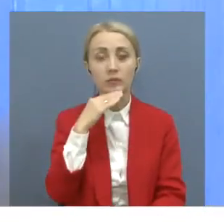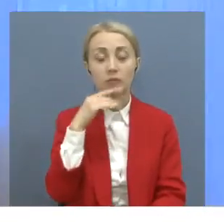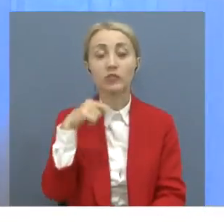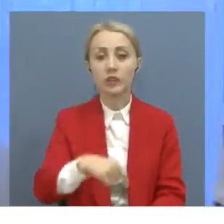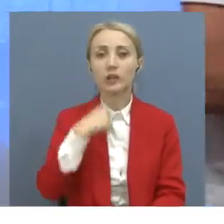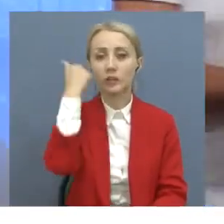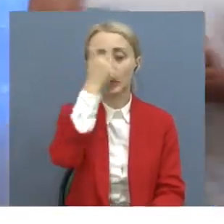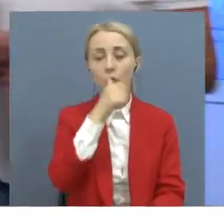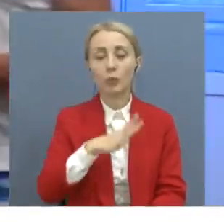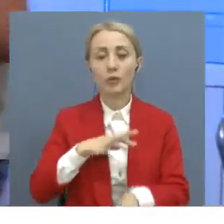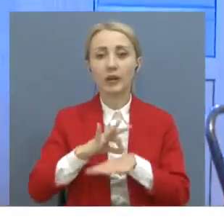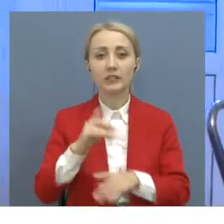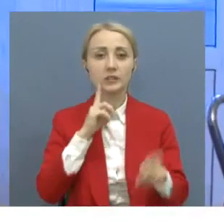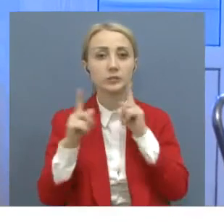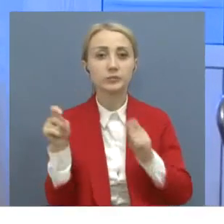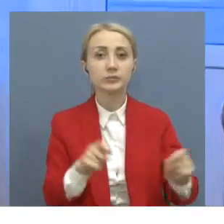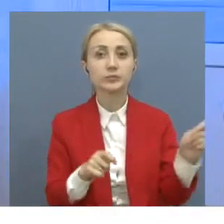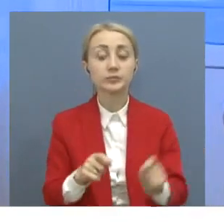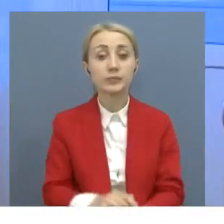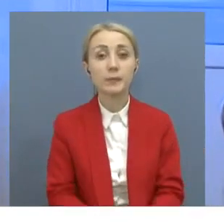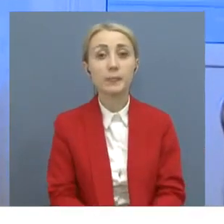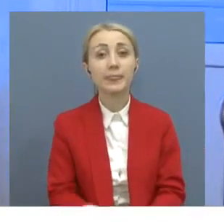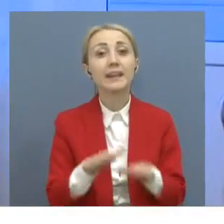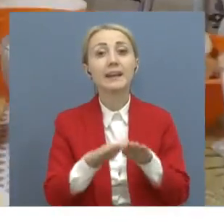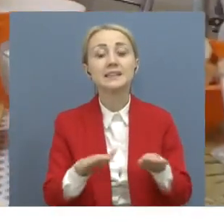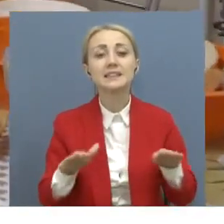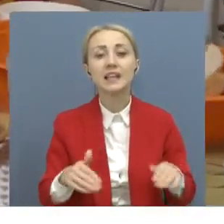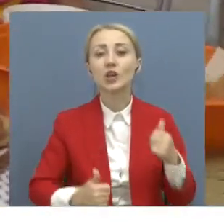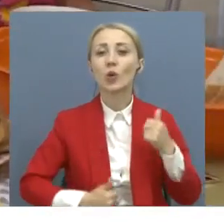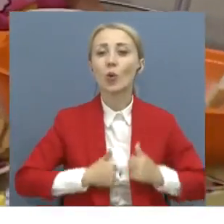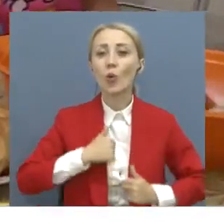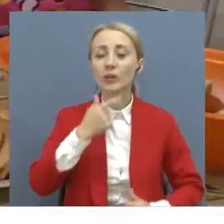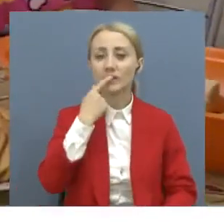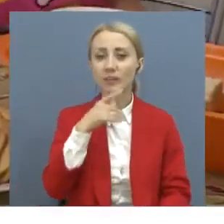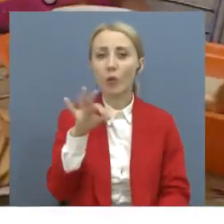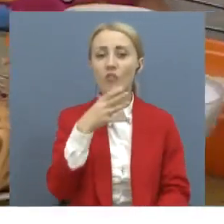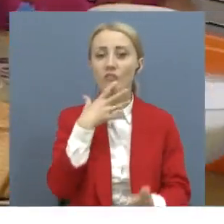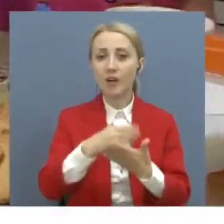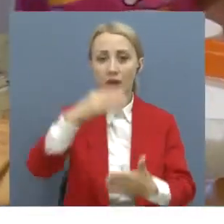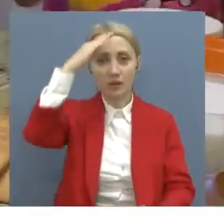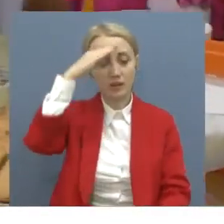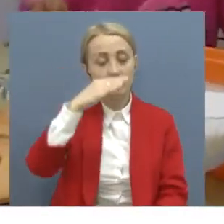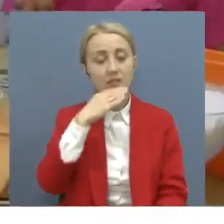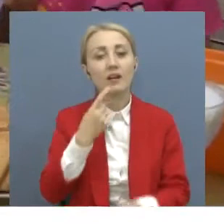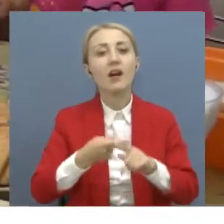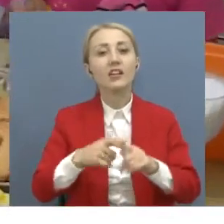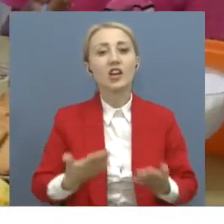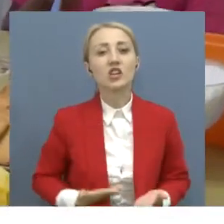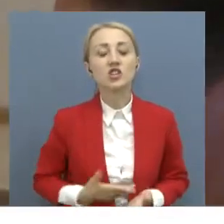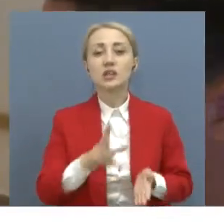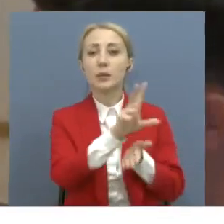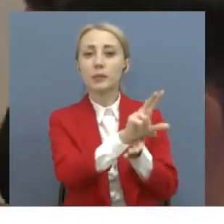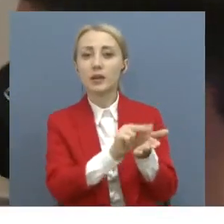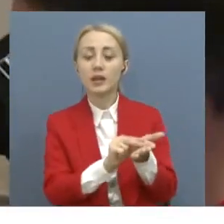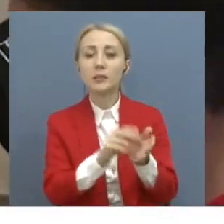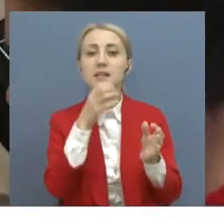жатыр. Қанша бала болса да құшағына сыйдырып, қанаттыға қақтырмай, тұмсықтыға шоқтырмай өсіруге әр әкенің қауқары жетеді, өйткені әке